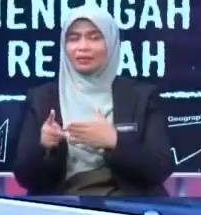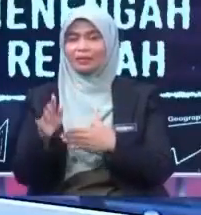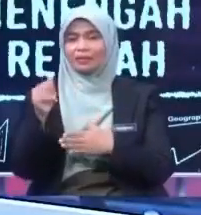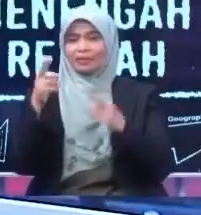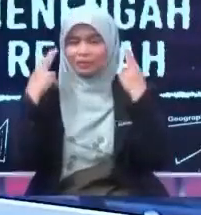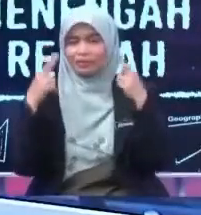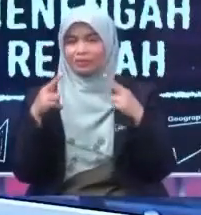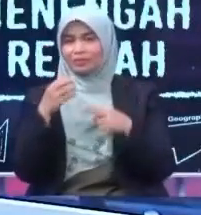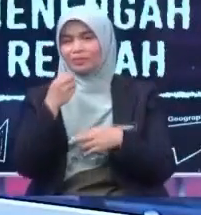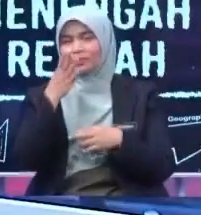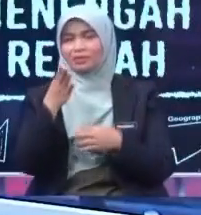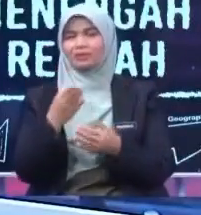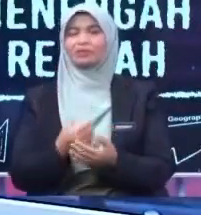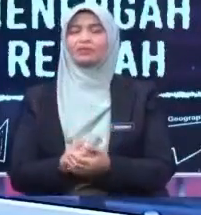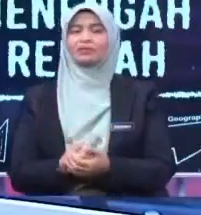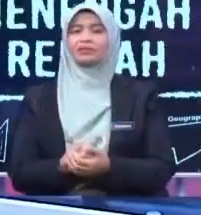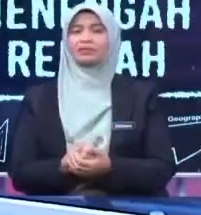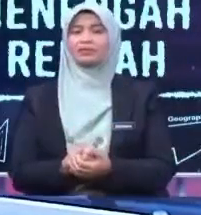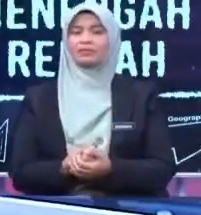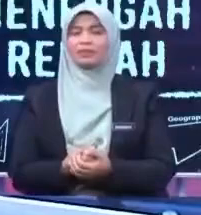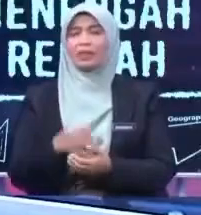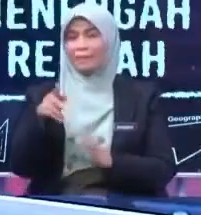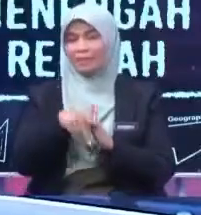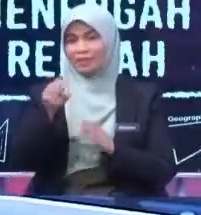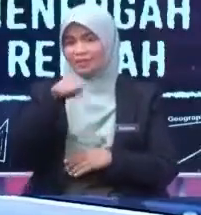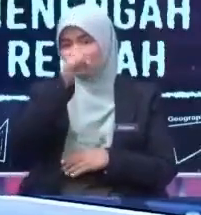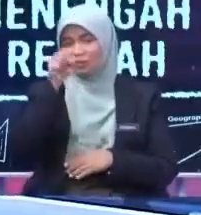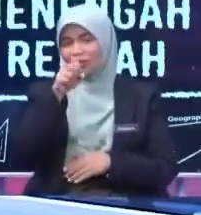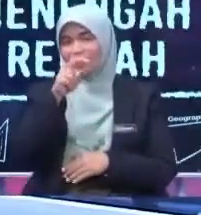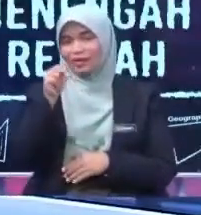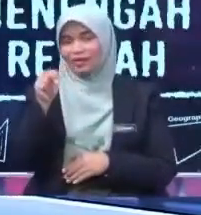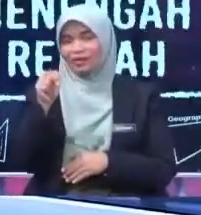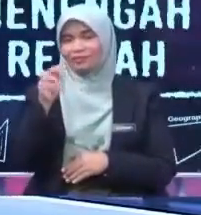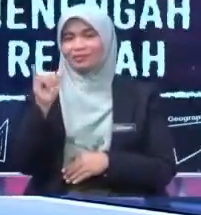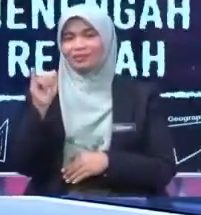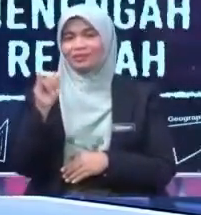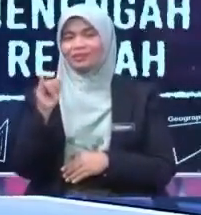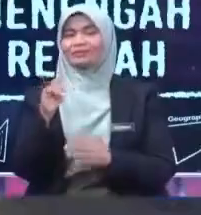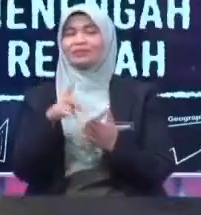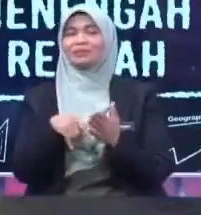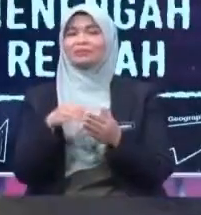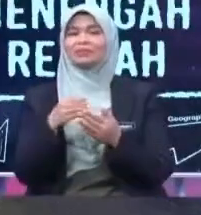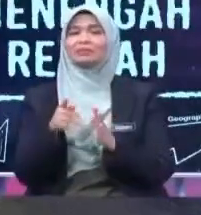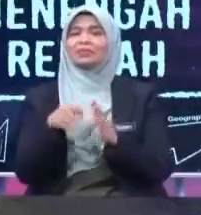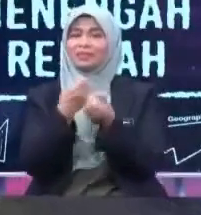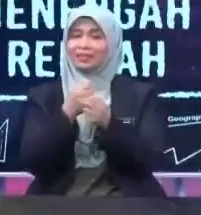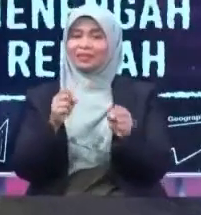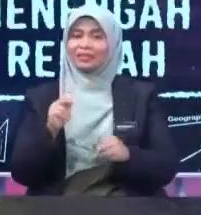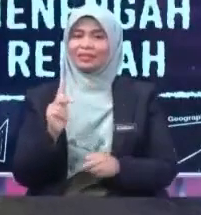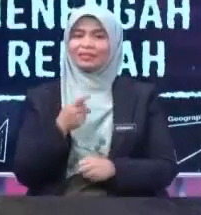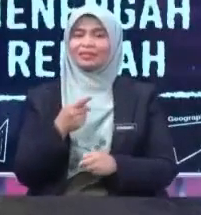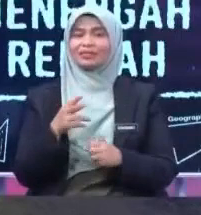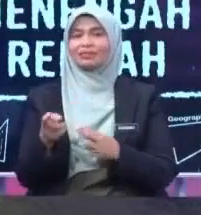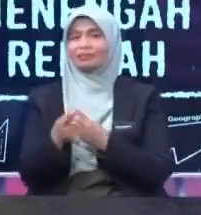mungkin dah dekat dengan kita, yeah, Ustazah. Betul. Tapi persoalannya, apa persediaan kita? Kita nak berehat seketika Ustazah. Yeah. Para penonton, murid-murid, jangan ke